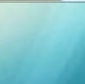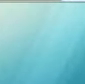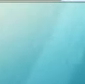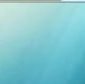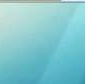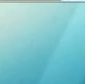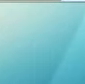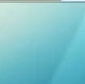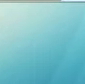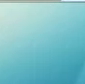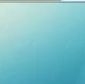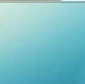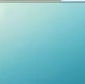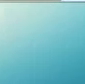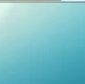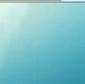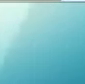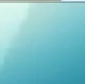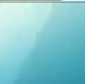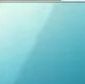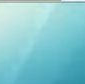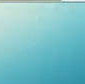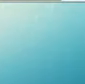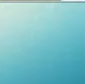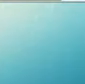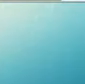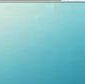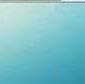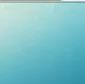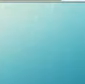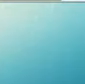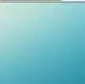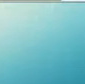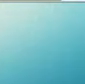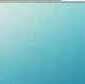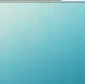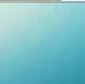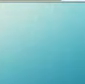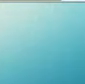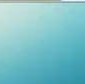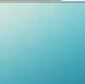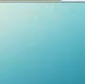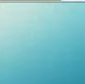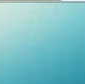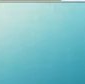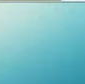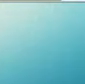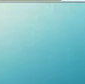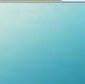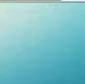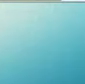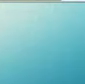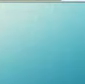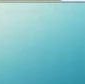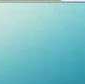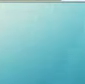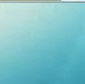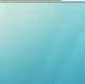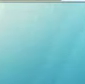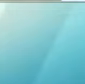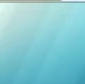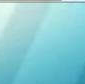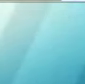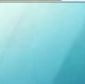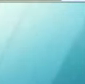COVID. And until then, we hope that the second wave go away. Keep strong and healthy